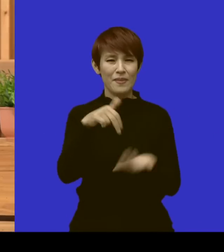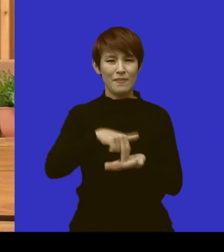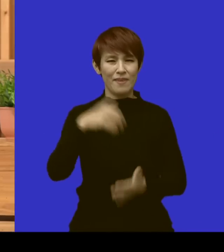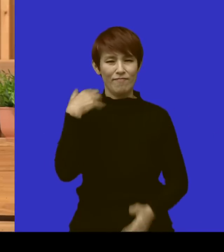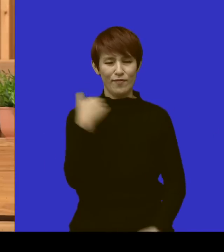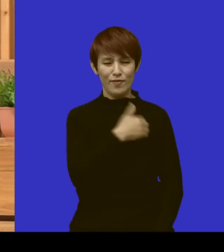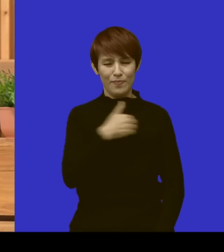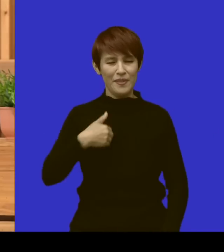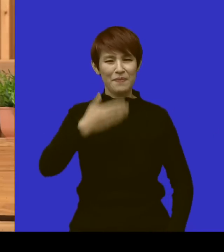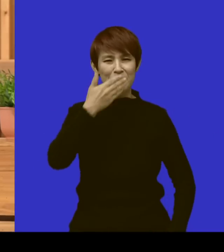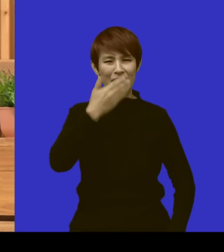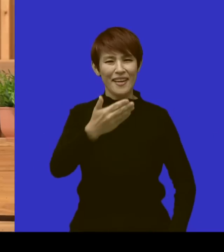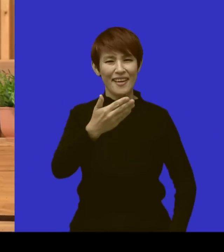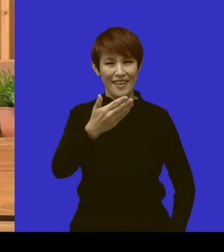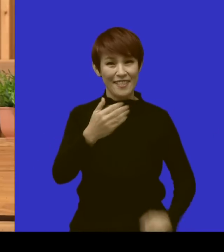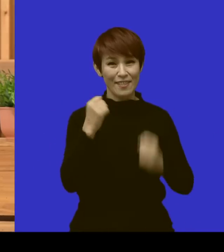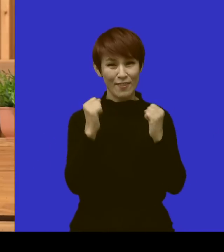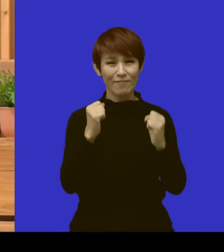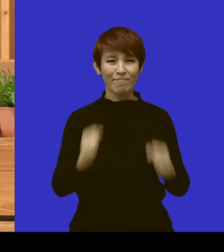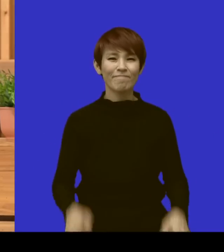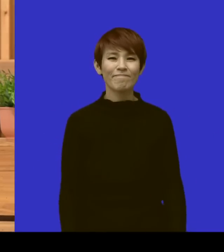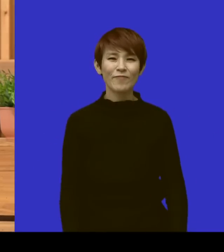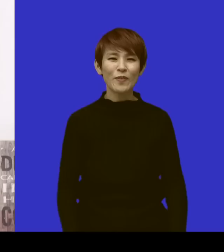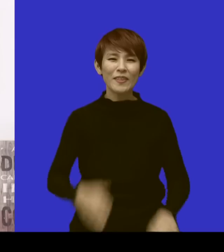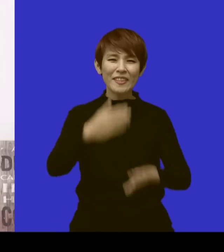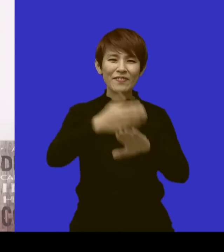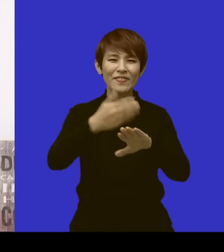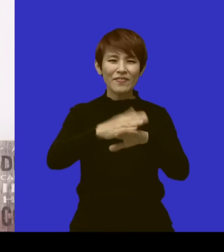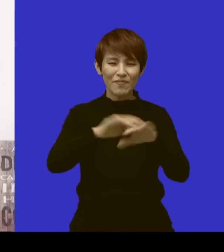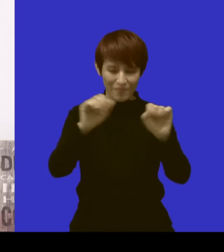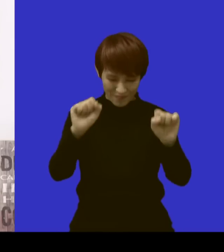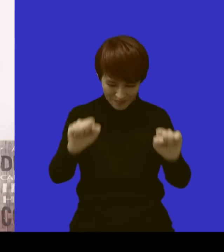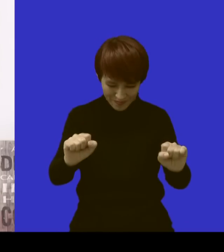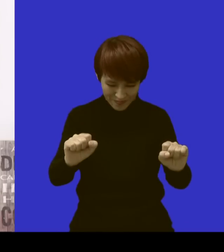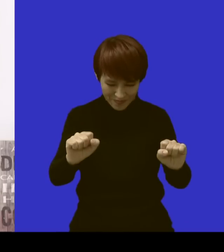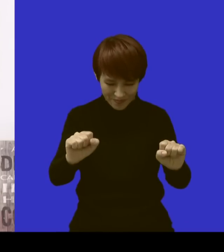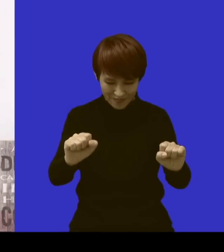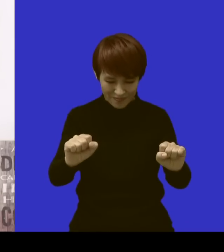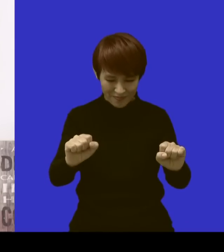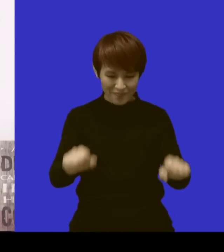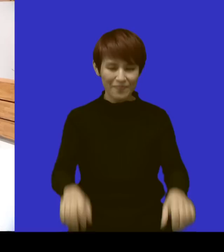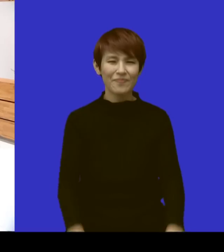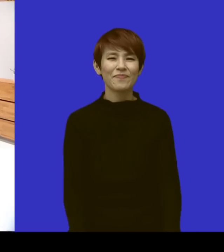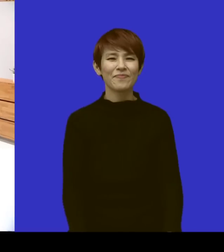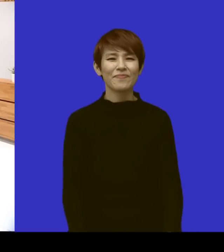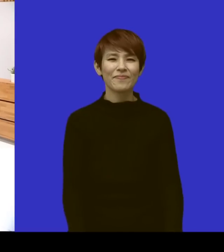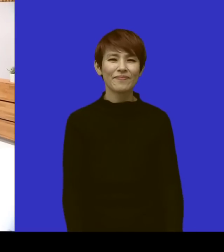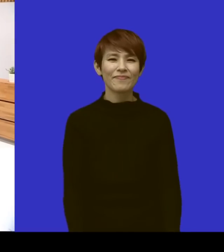사명을 충분히 감당하실 수 있는 두 분을 응원하겠습니다. 오늘 귀한 간증 고맙습니다. 감사합니다. 감사합니다. 감사합니다.